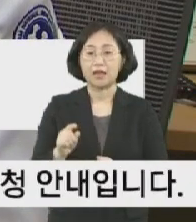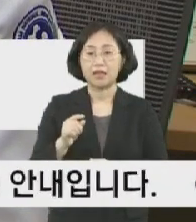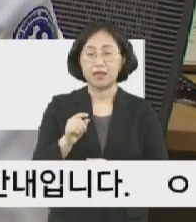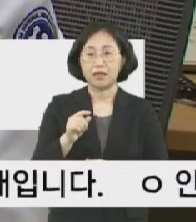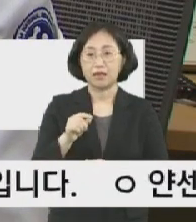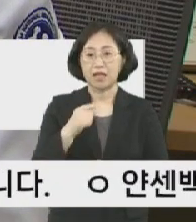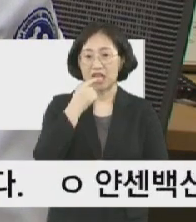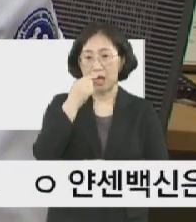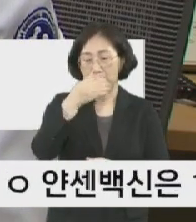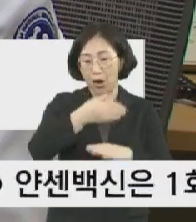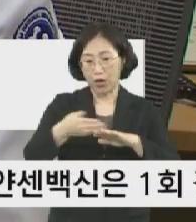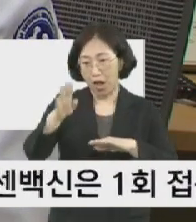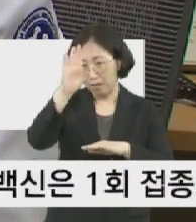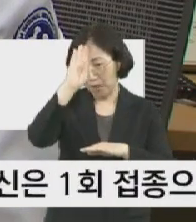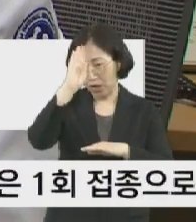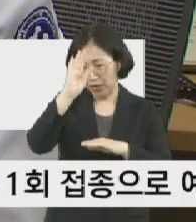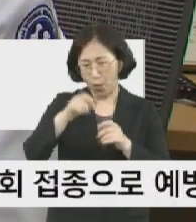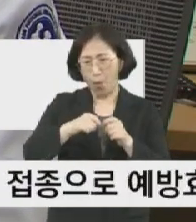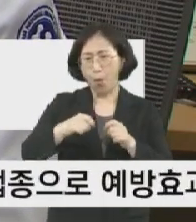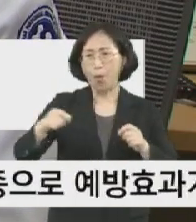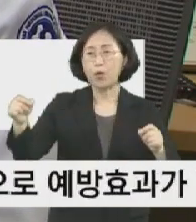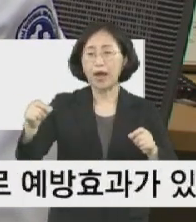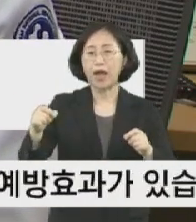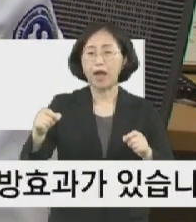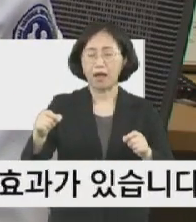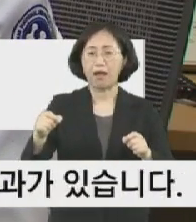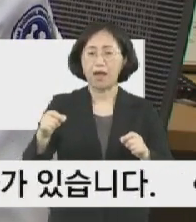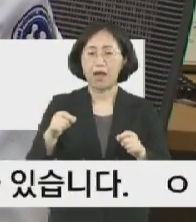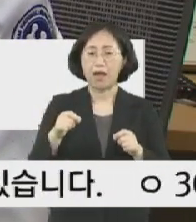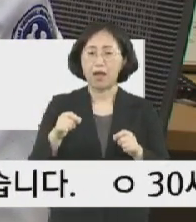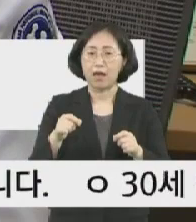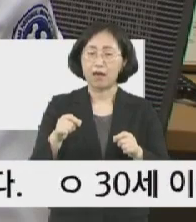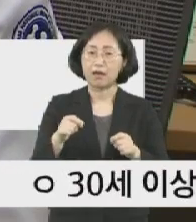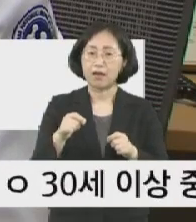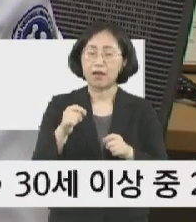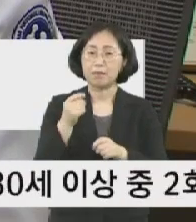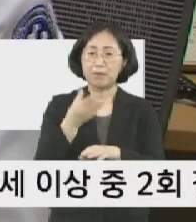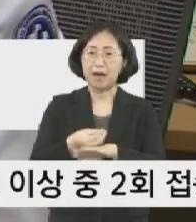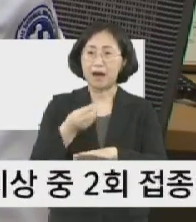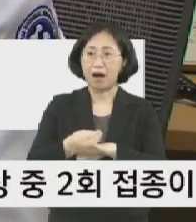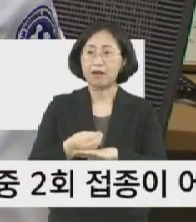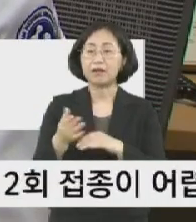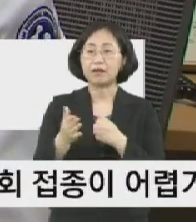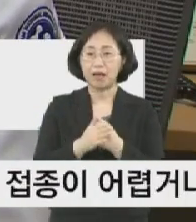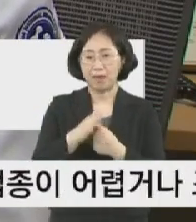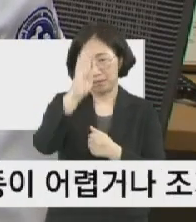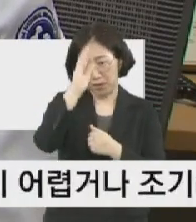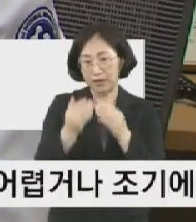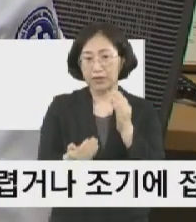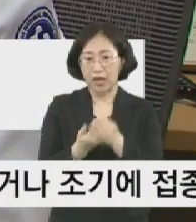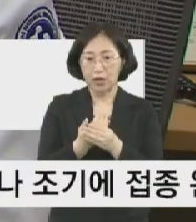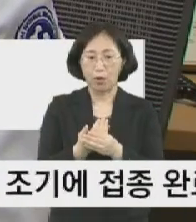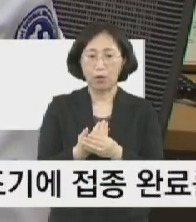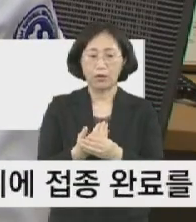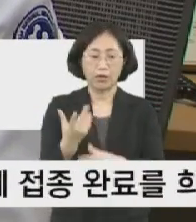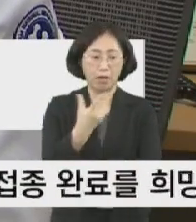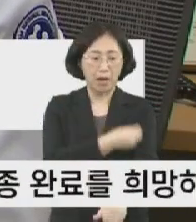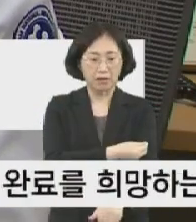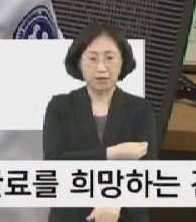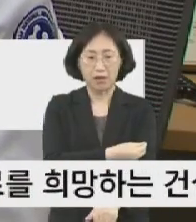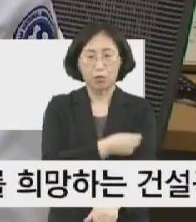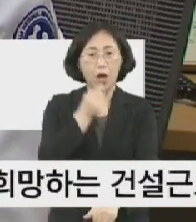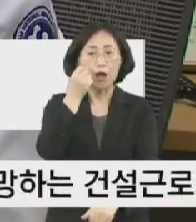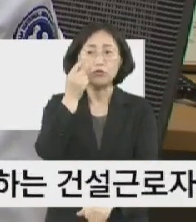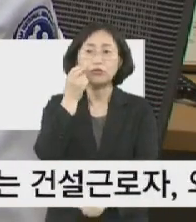노출이 되었을 때 백혈병이 생기기 때문에 백신을 맞고 뭐 며칠이나 한두 달 안에